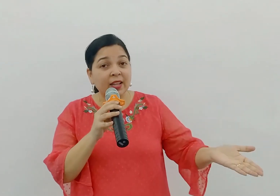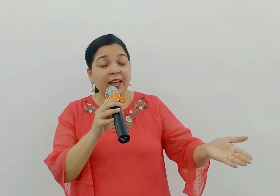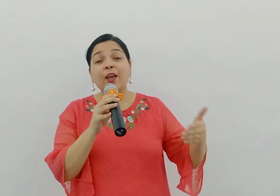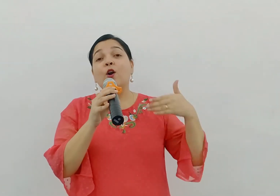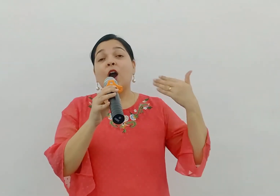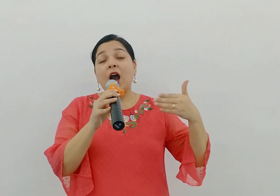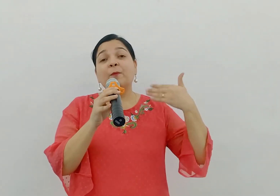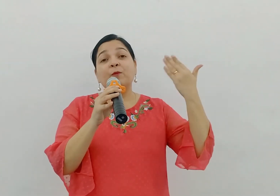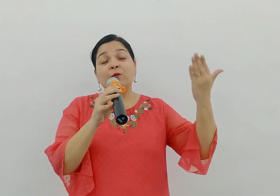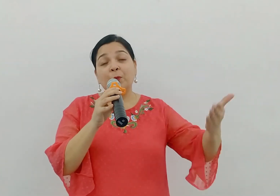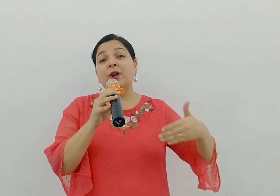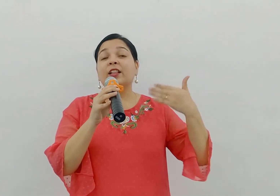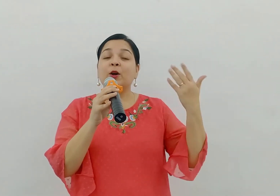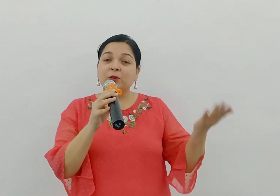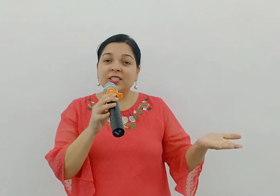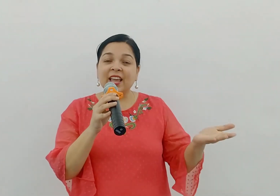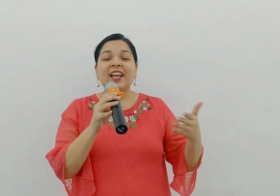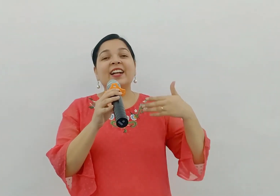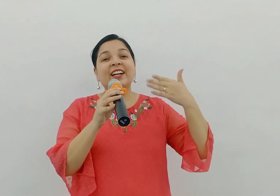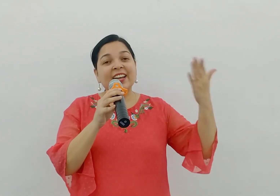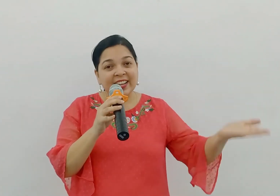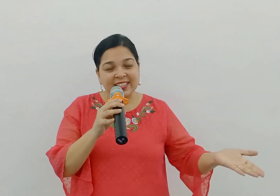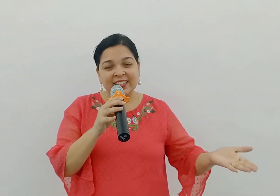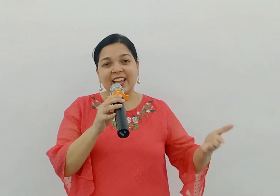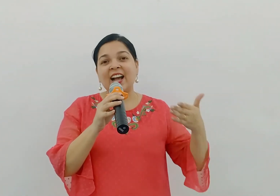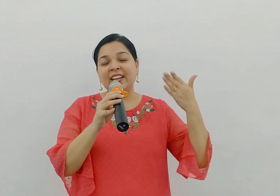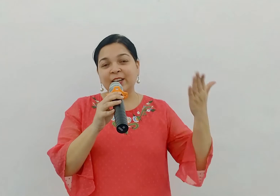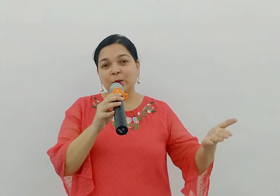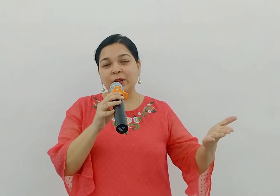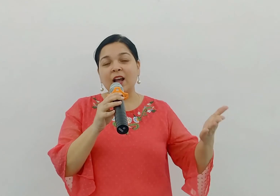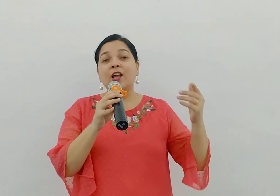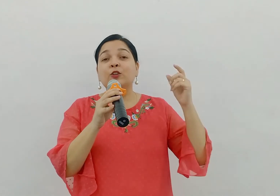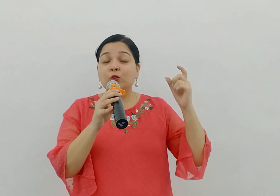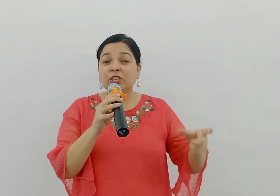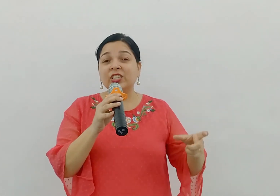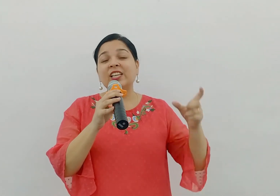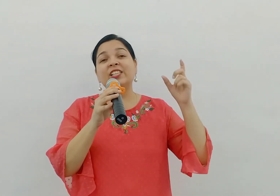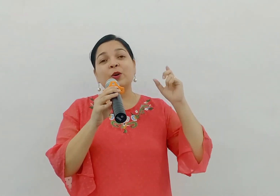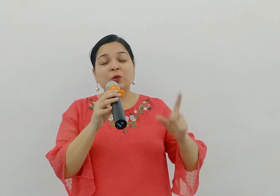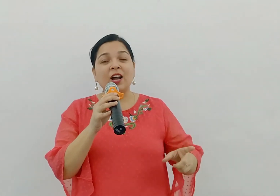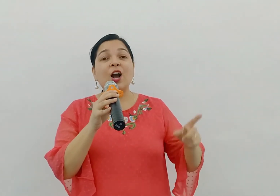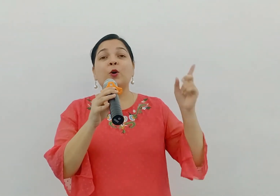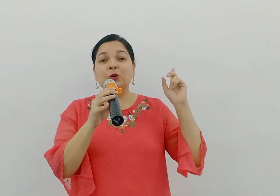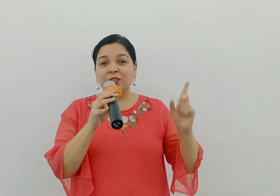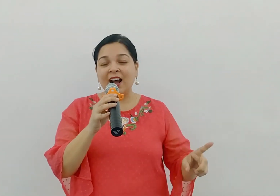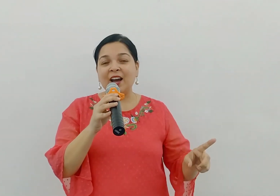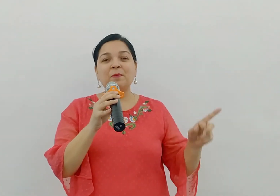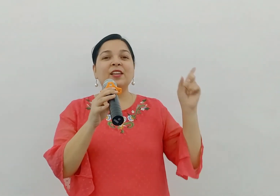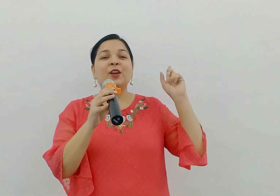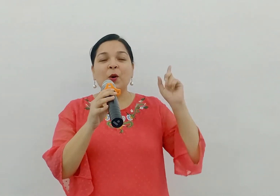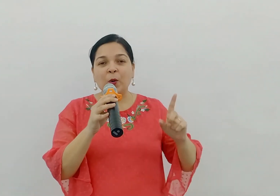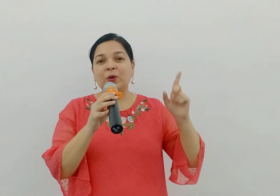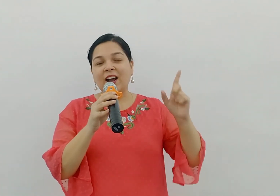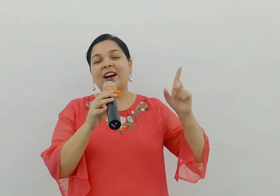की प्रार्थना है, आप वो प्रार्थना उनसे करा सकते हैं। हालेलुया। सुनिश्चित कीजिए कि उनका